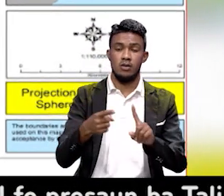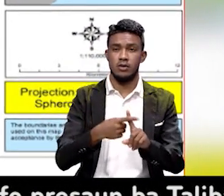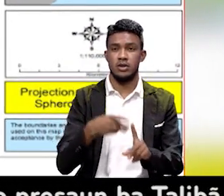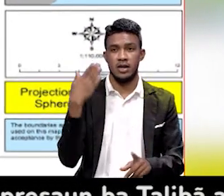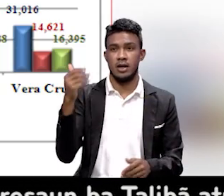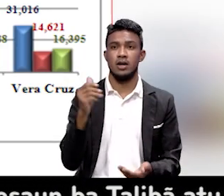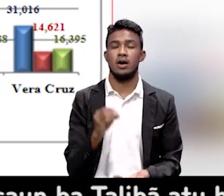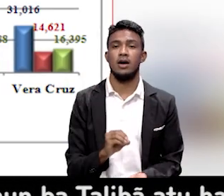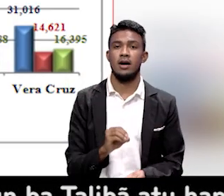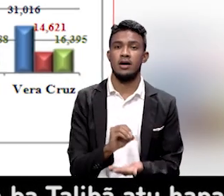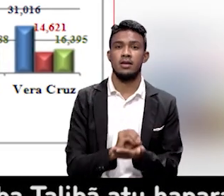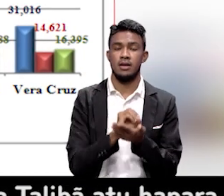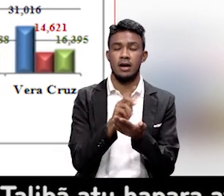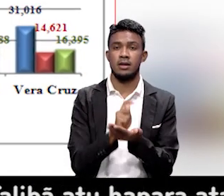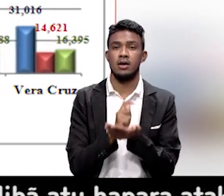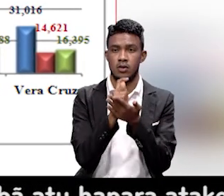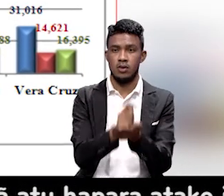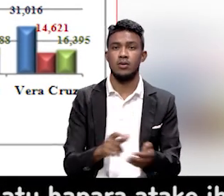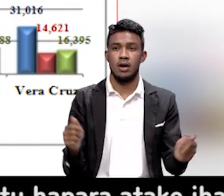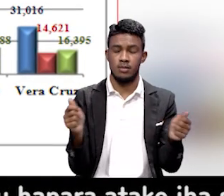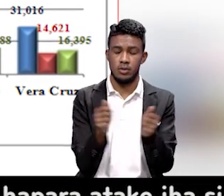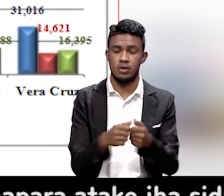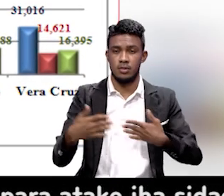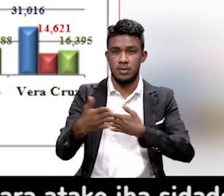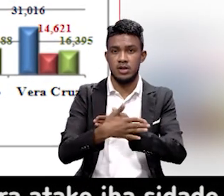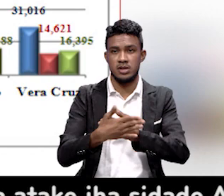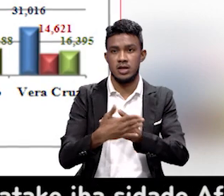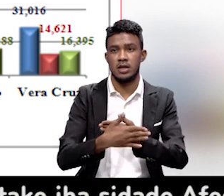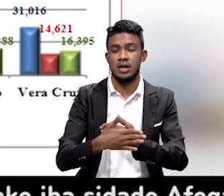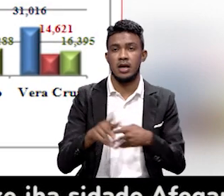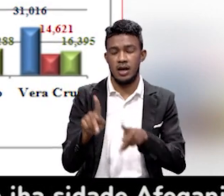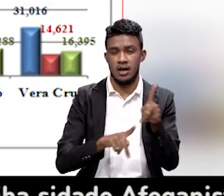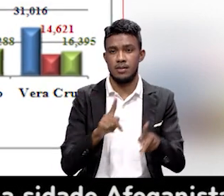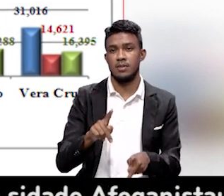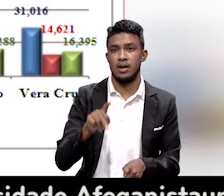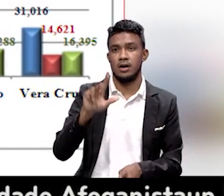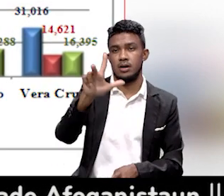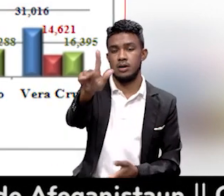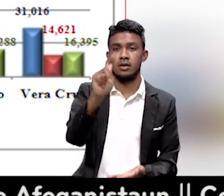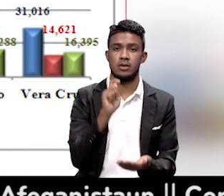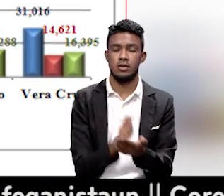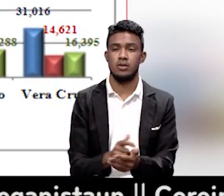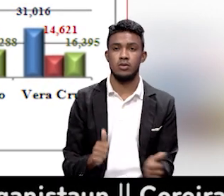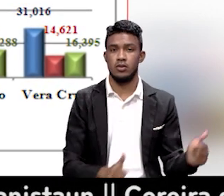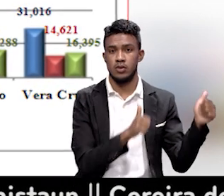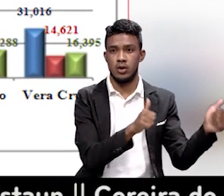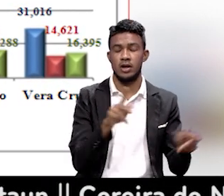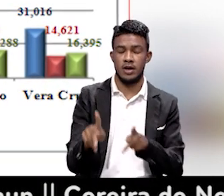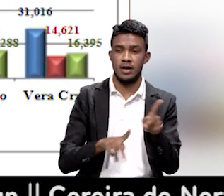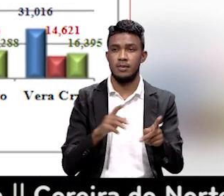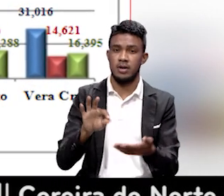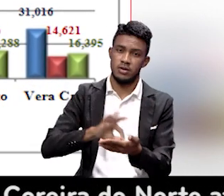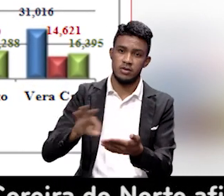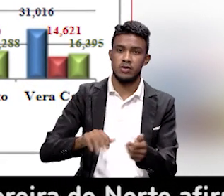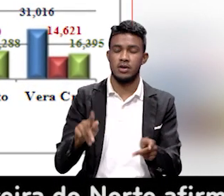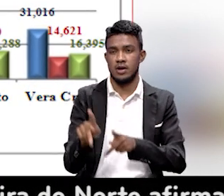atauru. Honi habitantes besik rihun atus tolu, tuir resultaru sensu populasaun, no